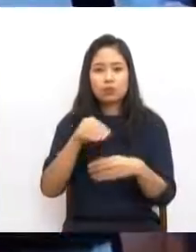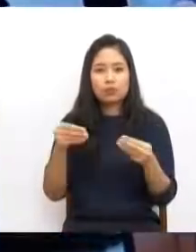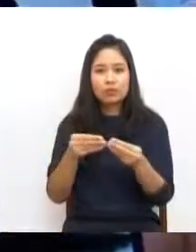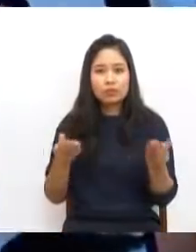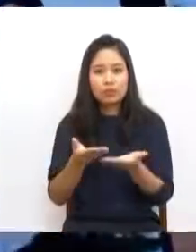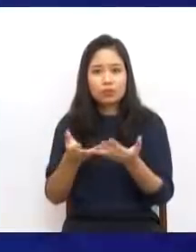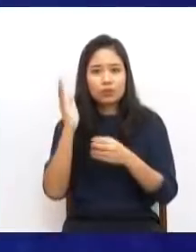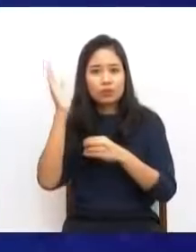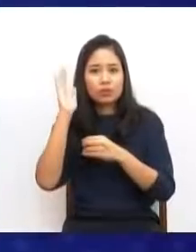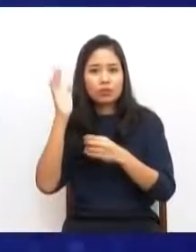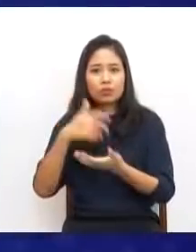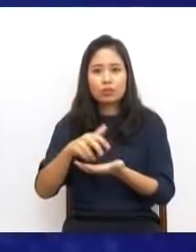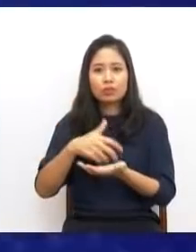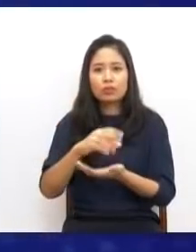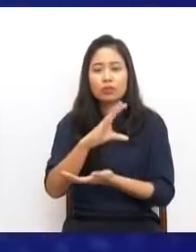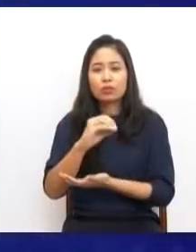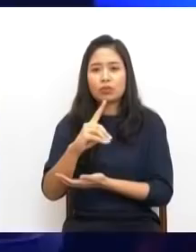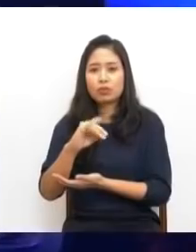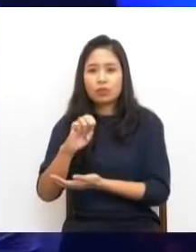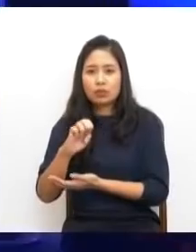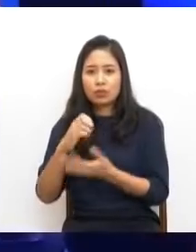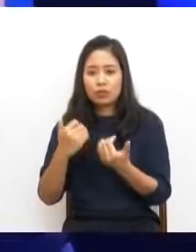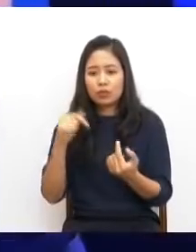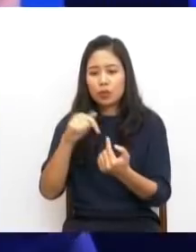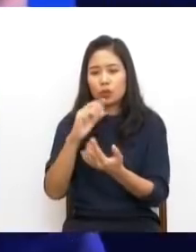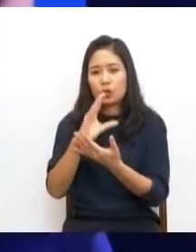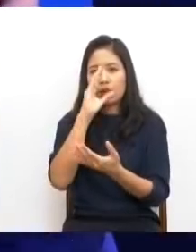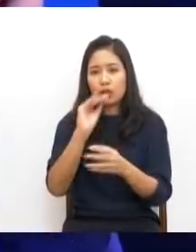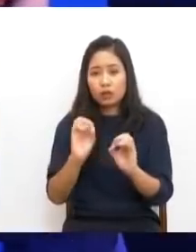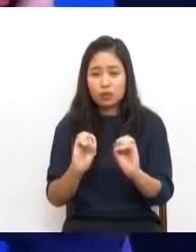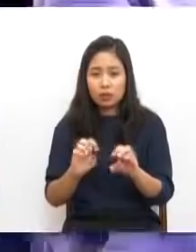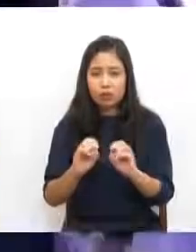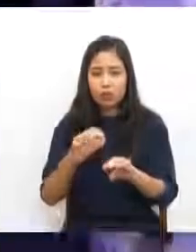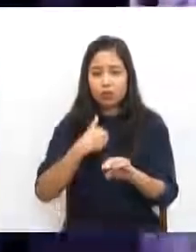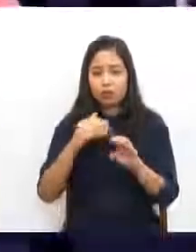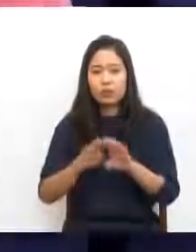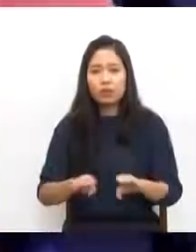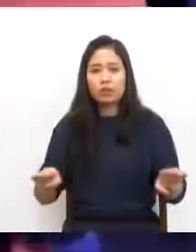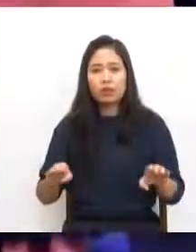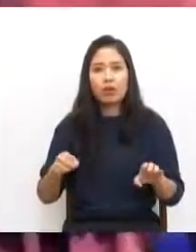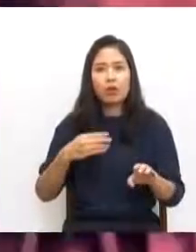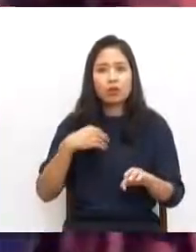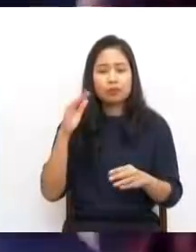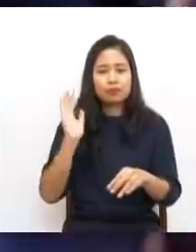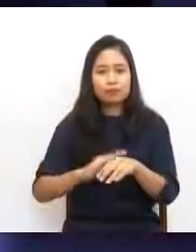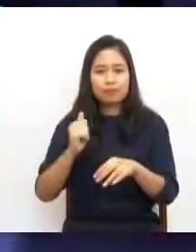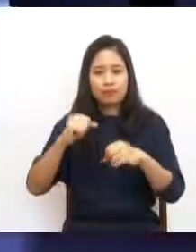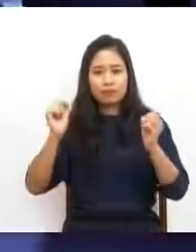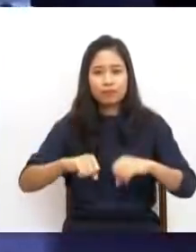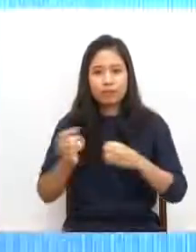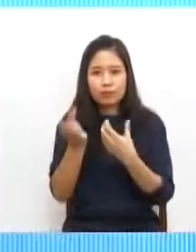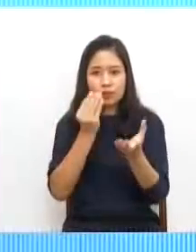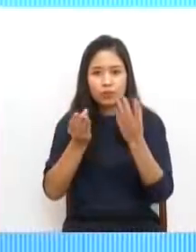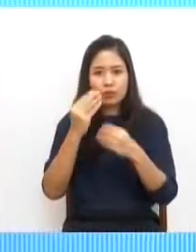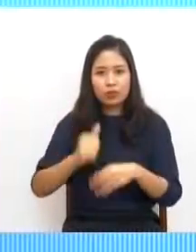ในครั้งนี้กิจกรรมดีๆที่ส่งมอบการเรียนการสอนแบบนี้จะมีมามอบให้คุณครูเรื่อยๆอีกแน่นอนเพื่อให้เครือข่ายคุณครูของ